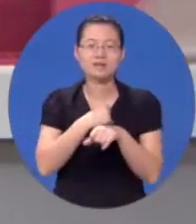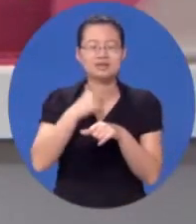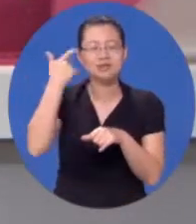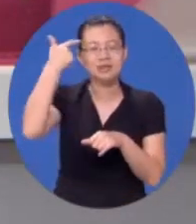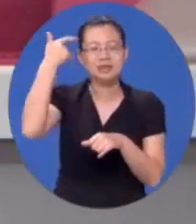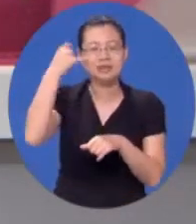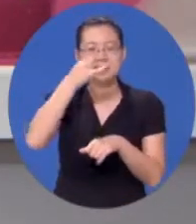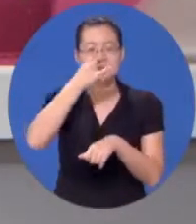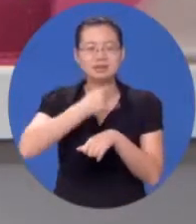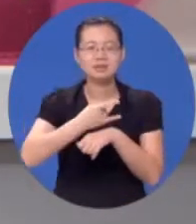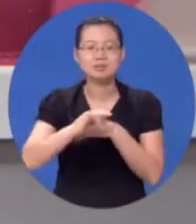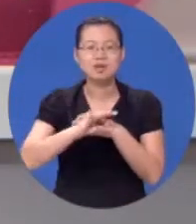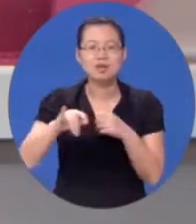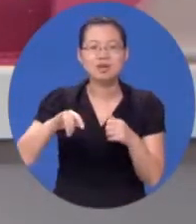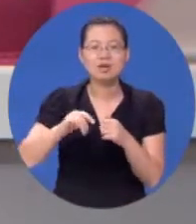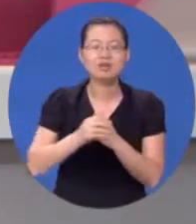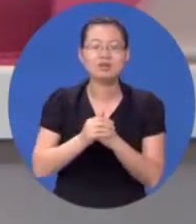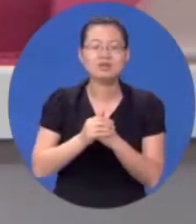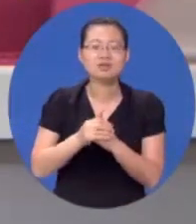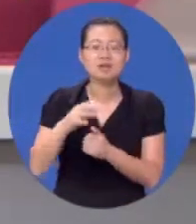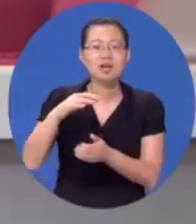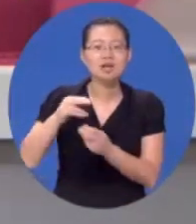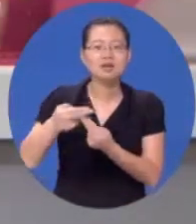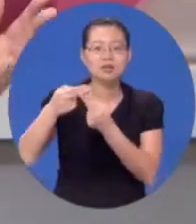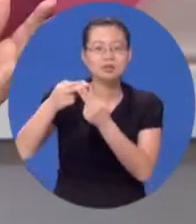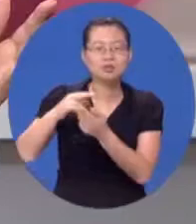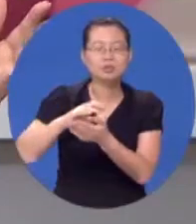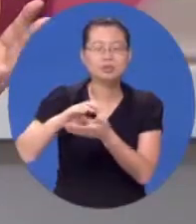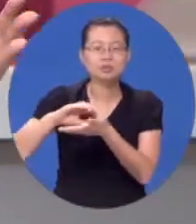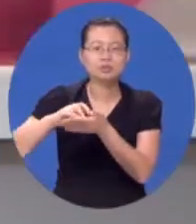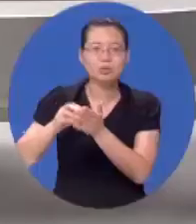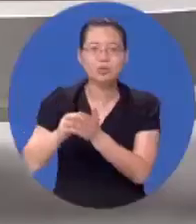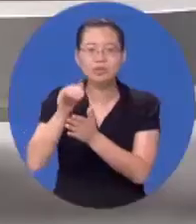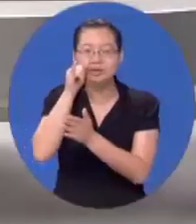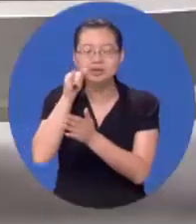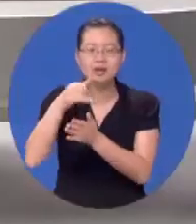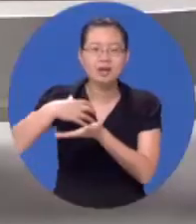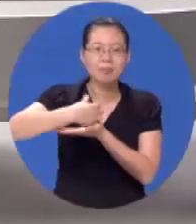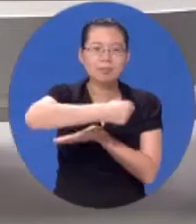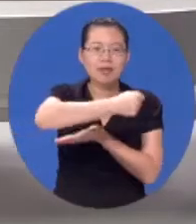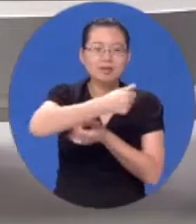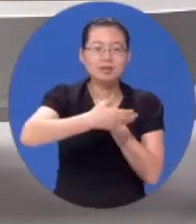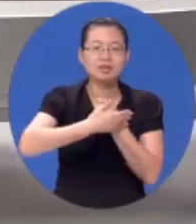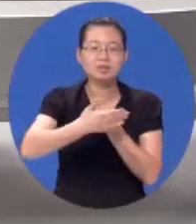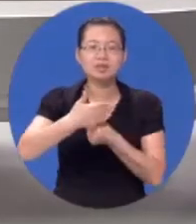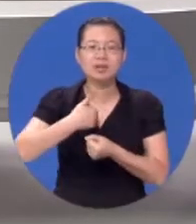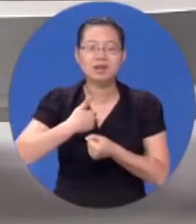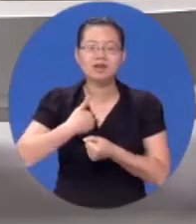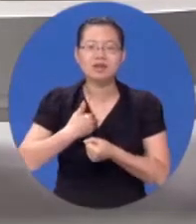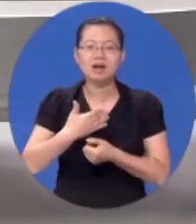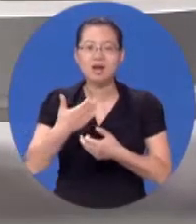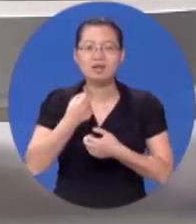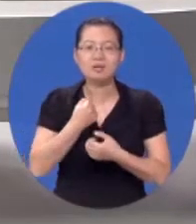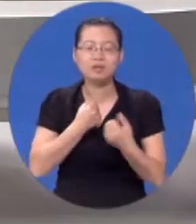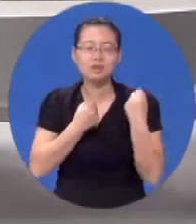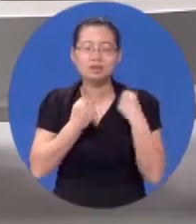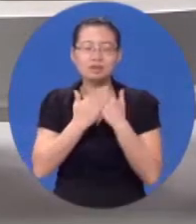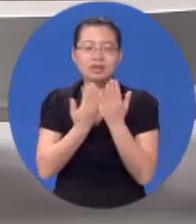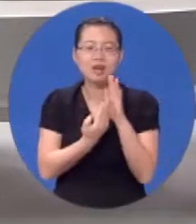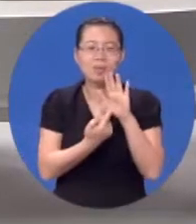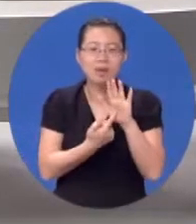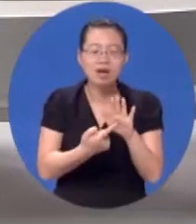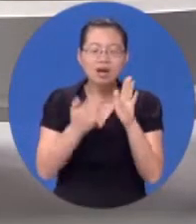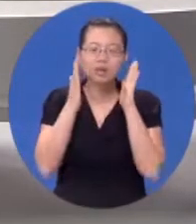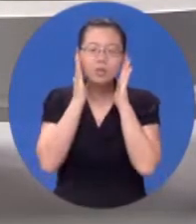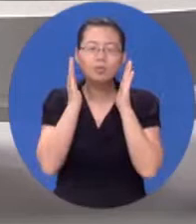생각이 있으면은 그 주의 용량이라는 것이 거기로 많이 뺏기겠죠. 그렇기 때문에 주의 용량, 자기가 갖고 있는 에너지를 다 발휘해서 공부를